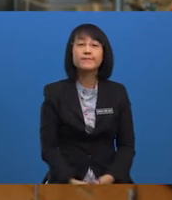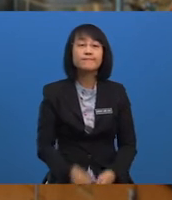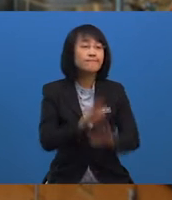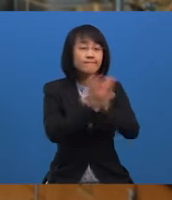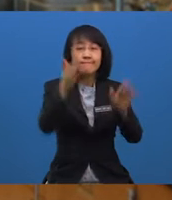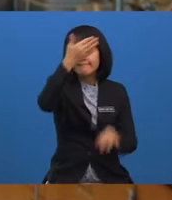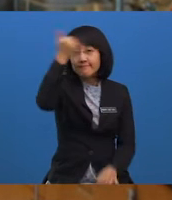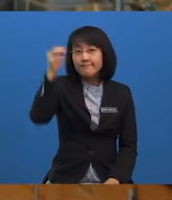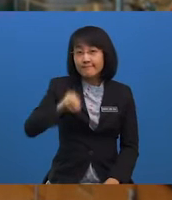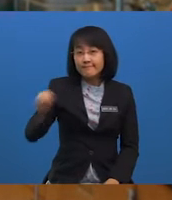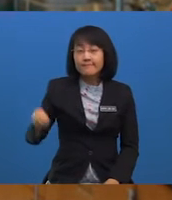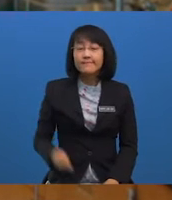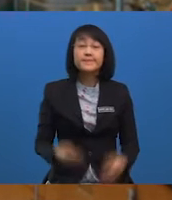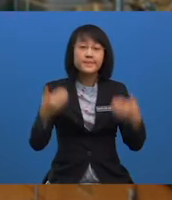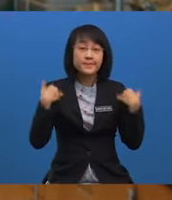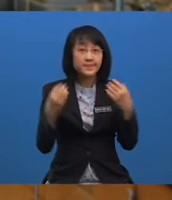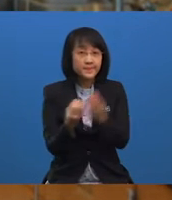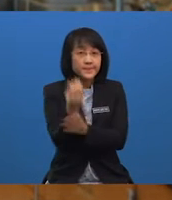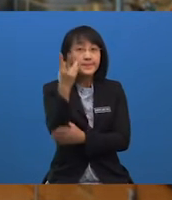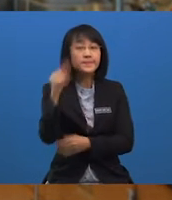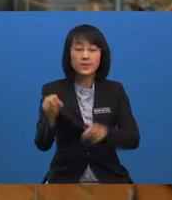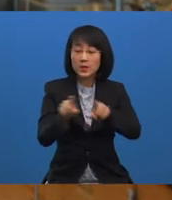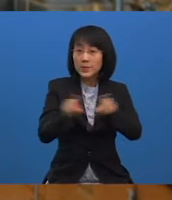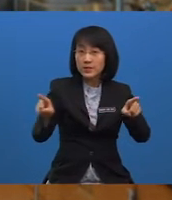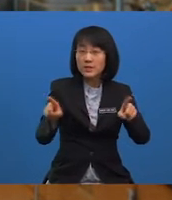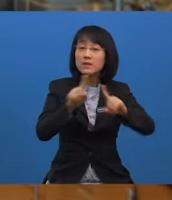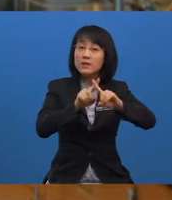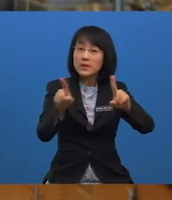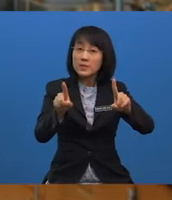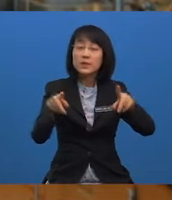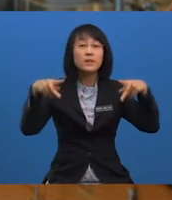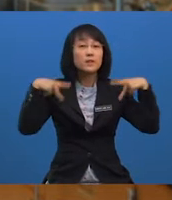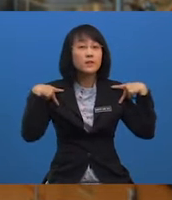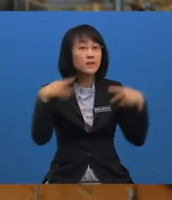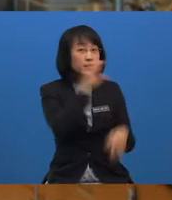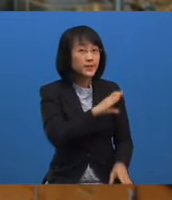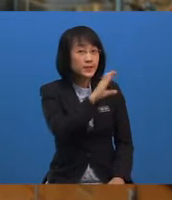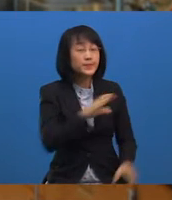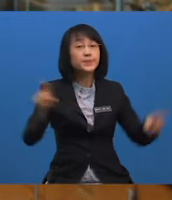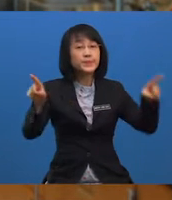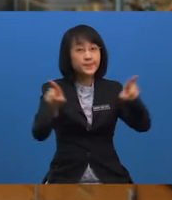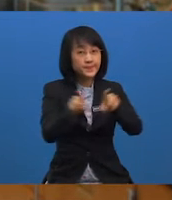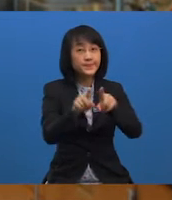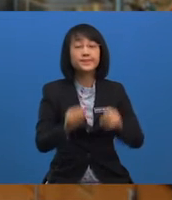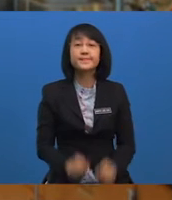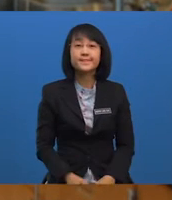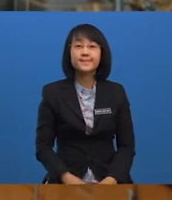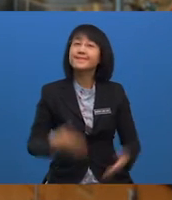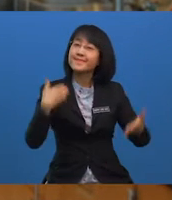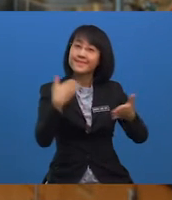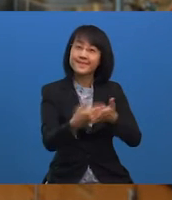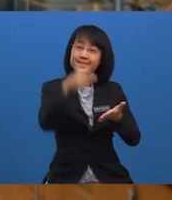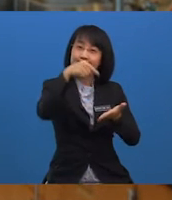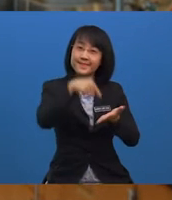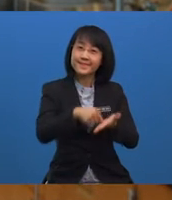lupa murid-murid, ada tumbuhan yang berbeza tetapi mempunyai ciri-ciri yang sama. Sampai di